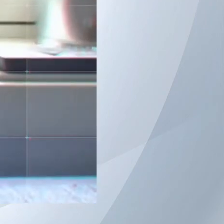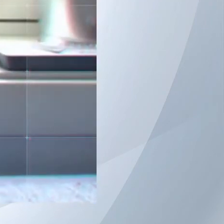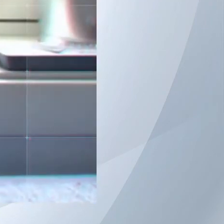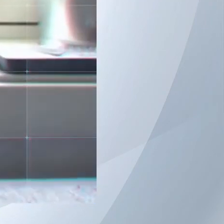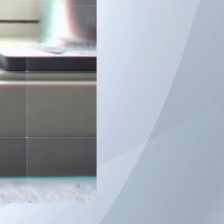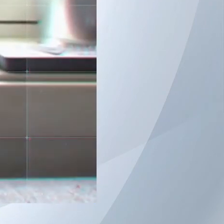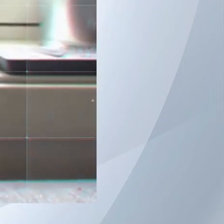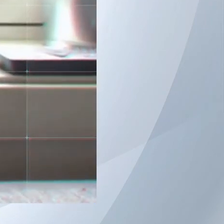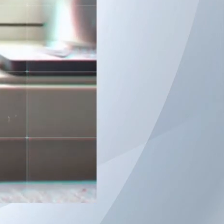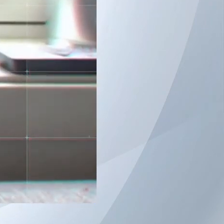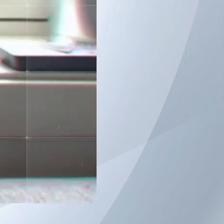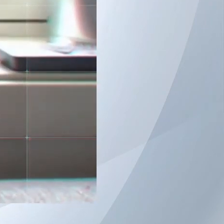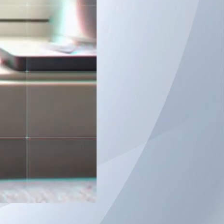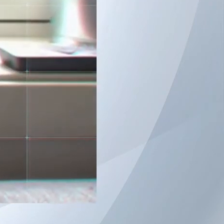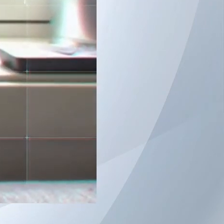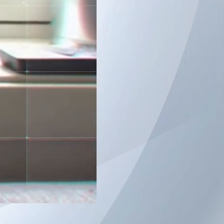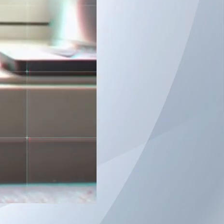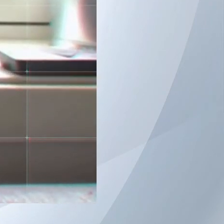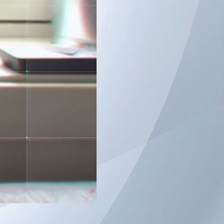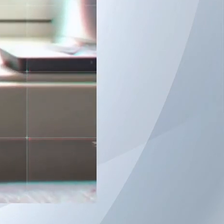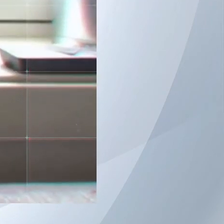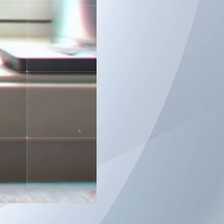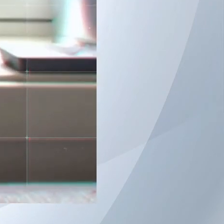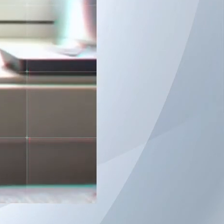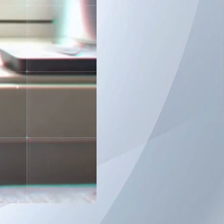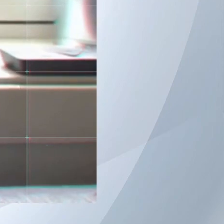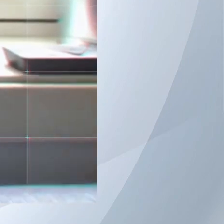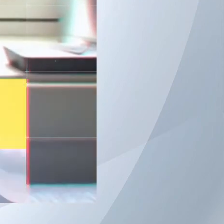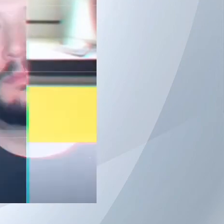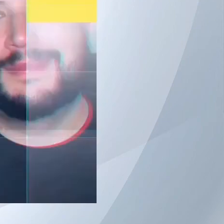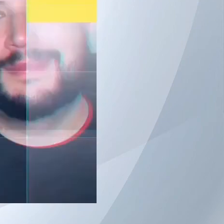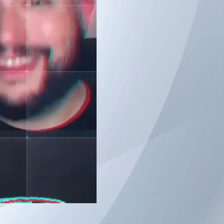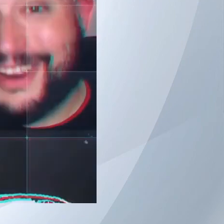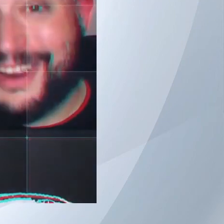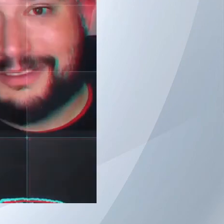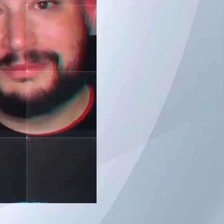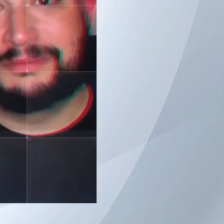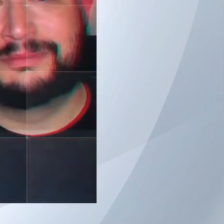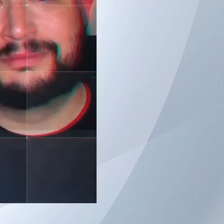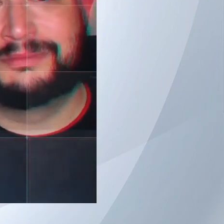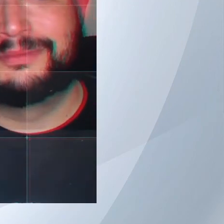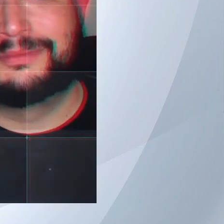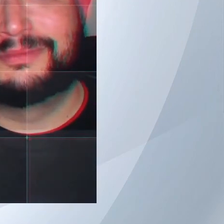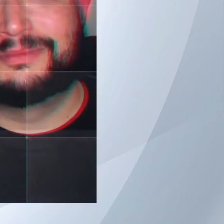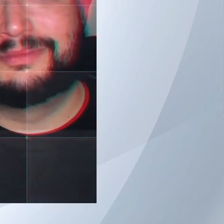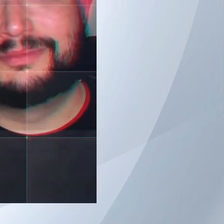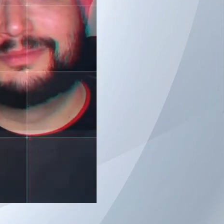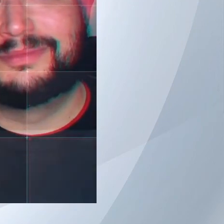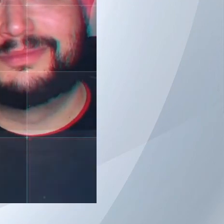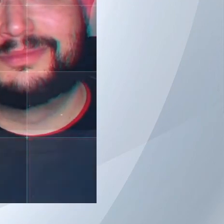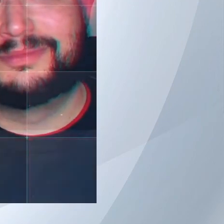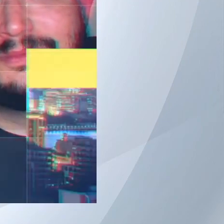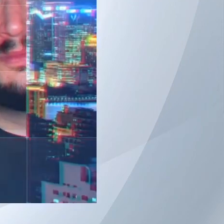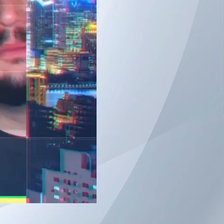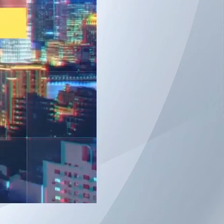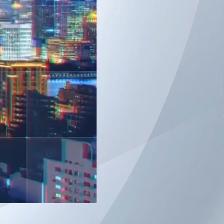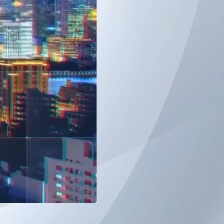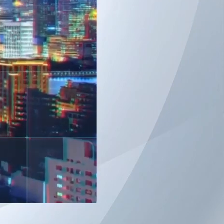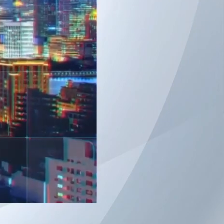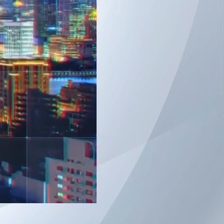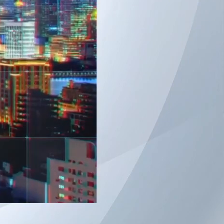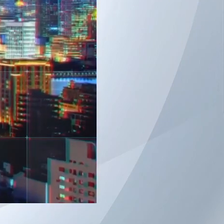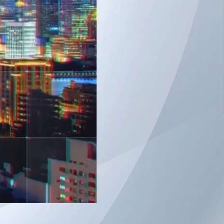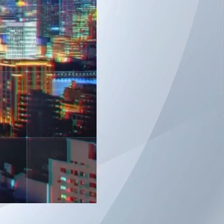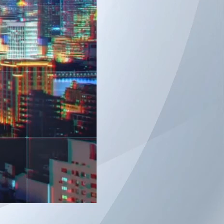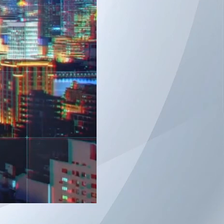Hi, kamusta? I'm Ruby Jane Cabagna from the Philippines. Hola. Hello. Hey there. Hola, soy Sebastián Pérez de Argentina. 你